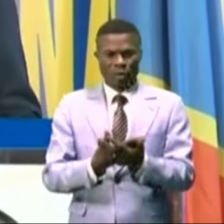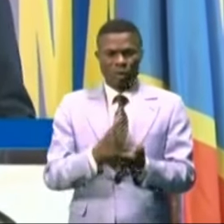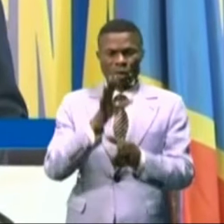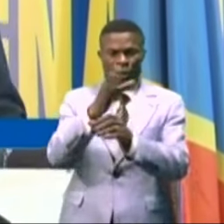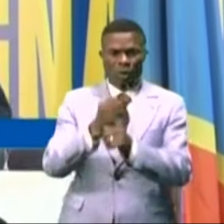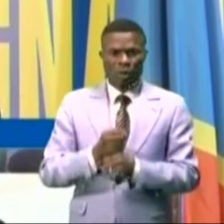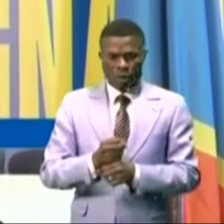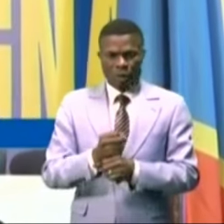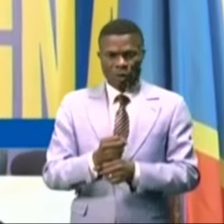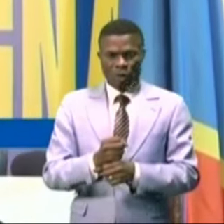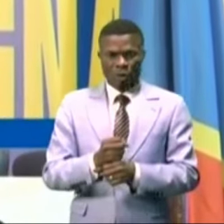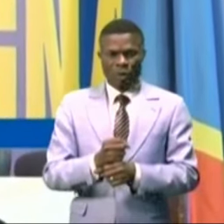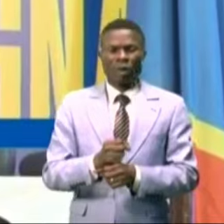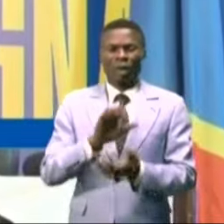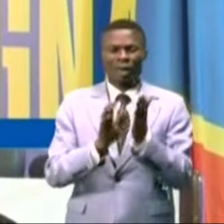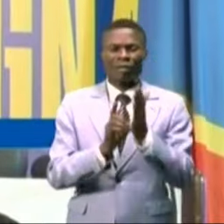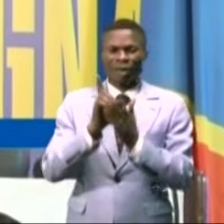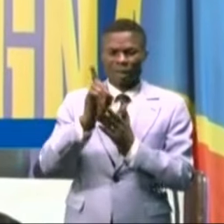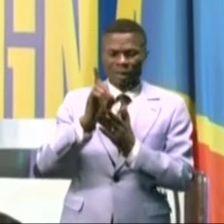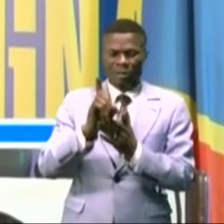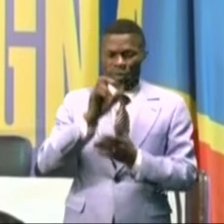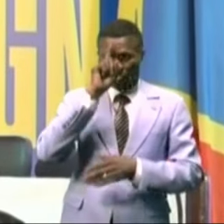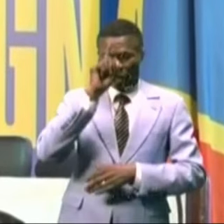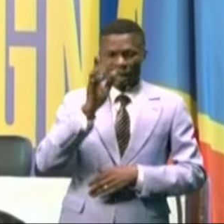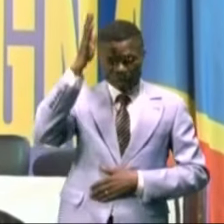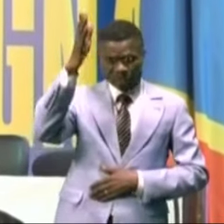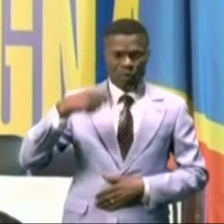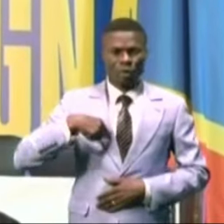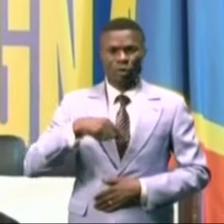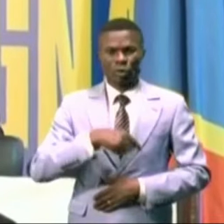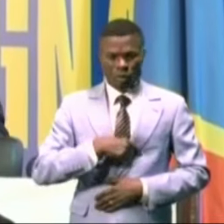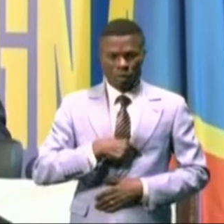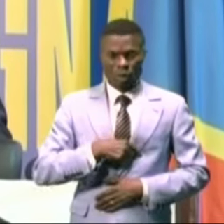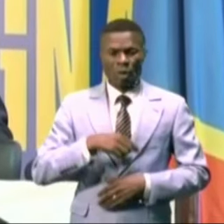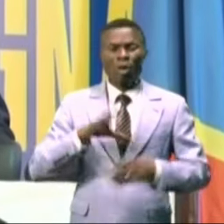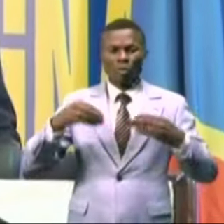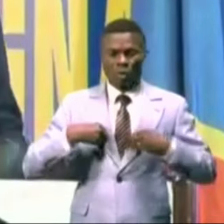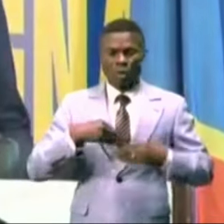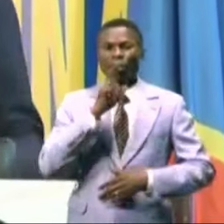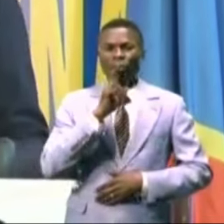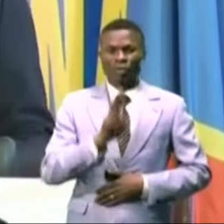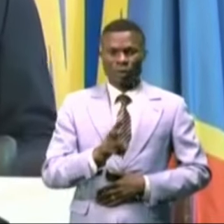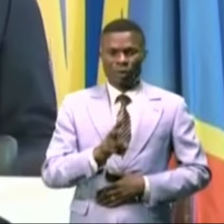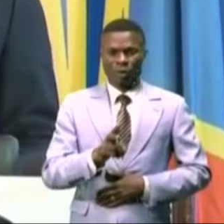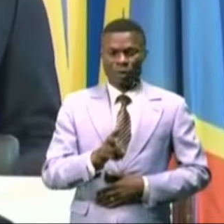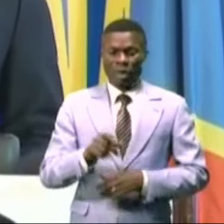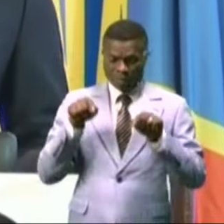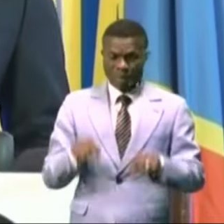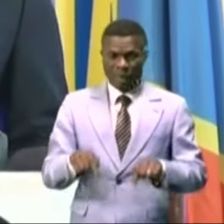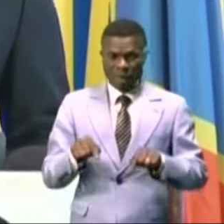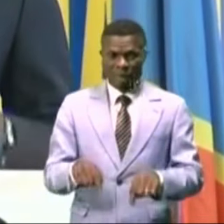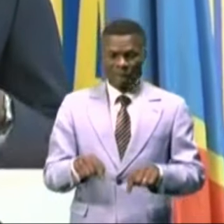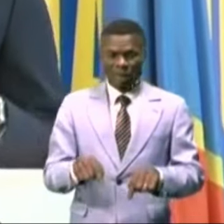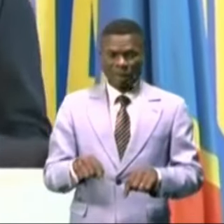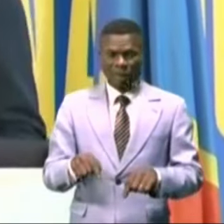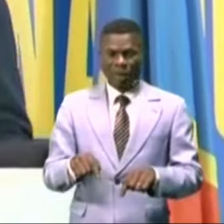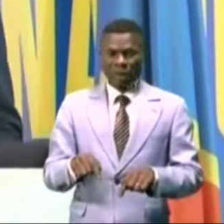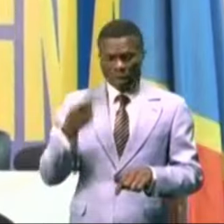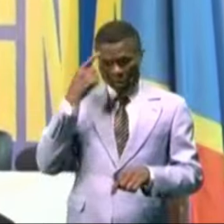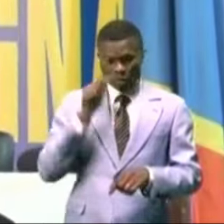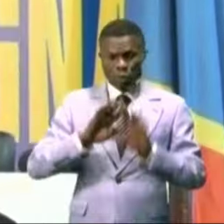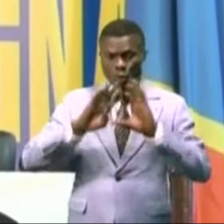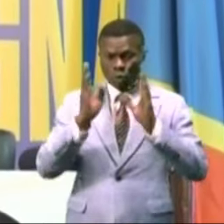et devront être des leviers de nos performances futures. Et je peux me convaincre donc que désormais, tout